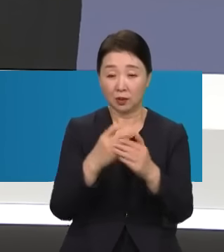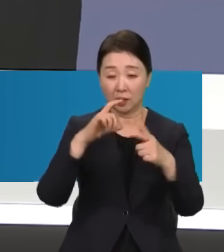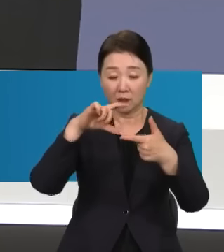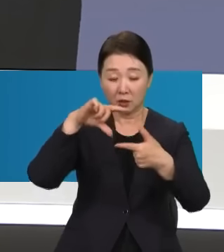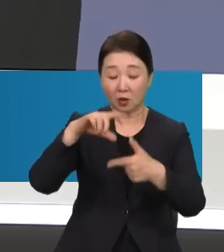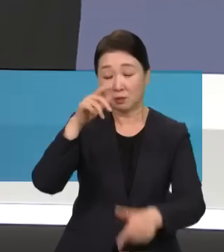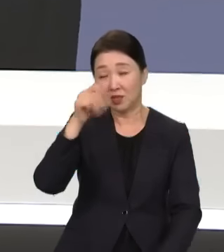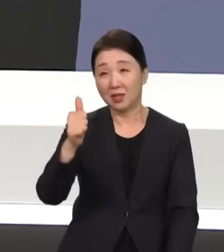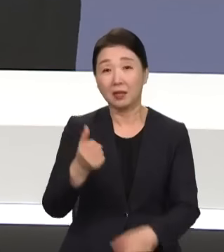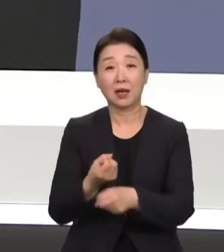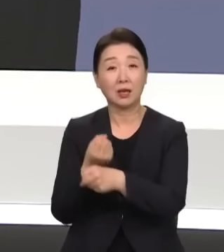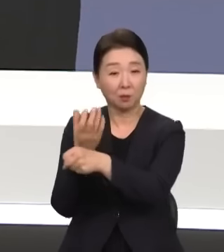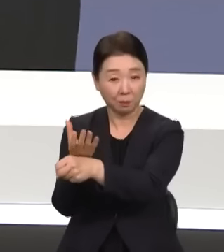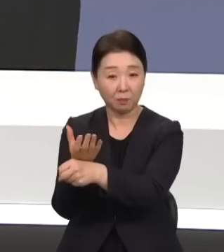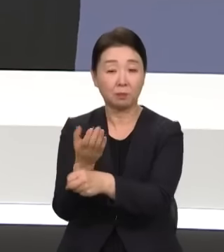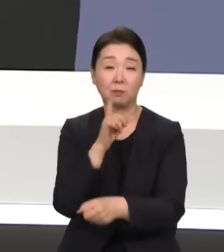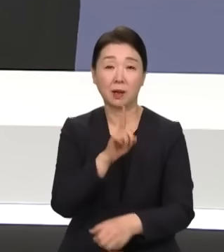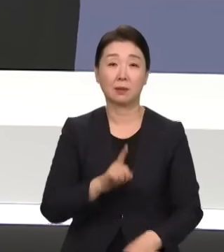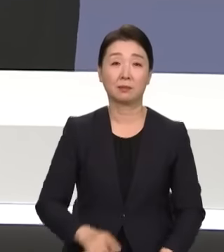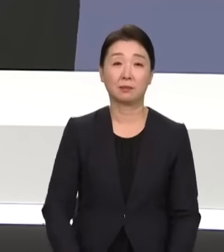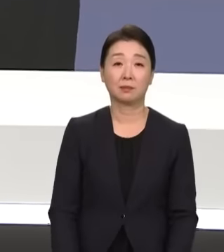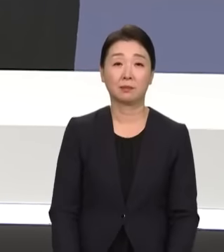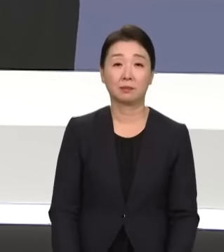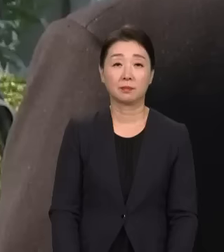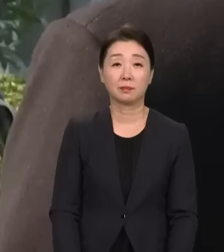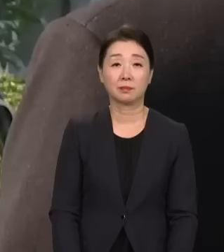말했습니다. 배승주 기자의 단독 보도입니다.